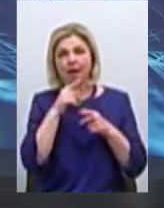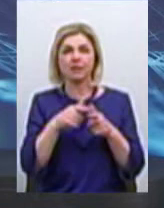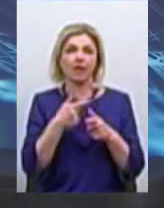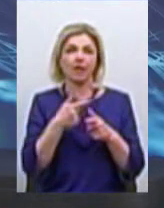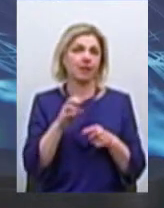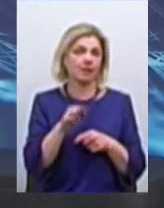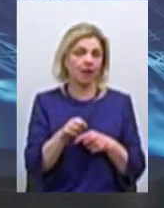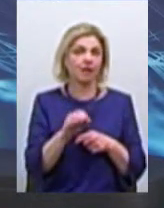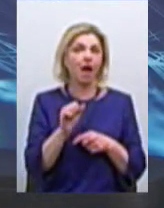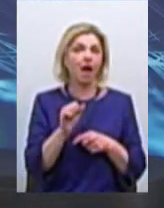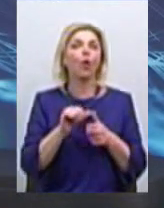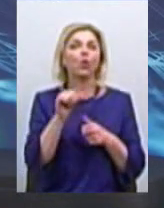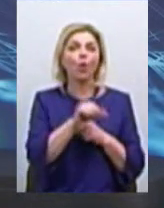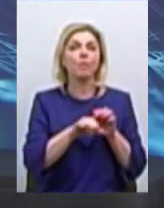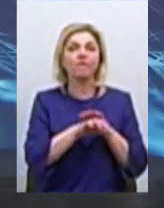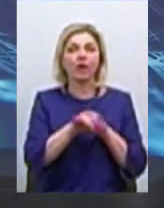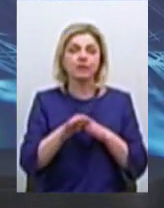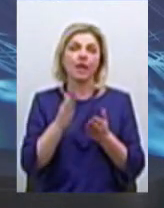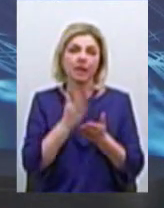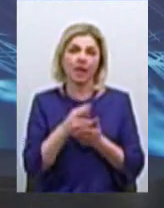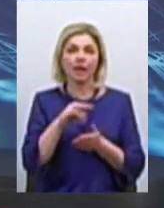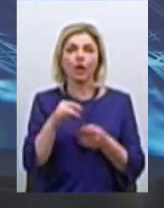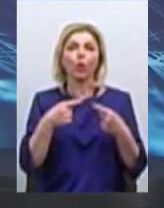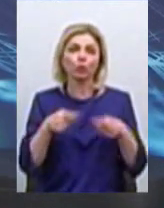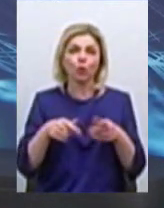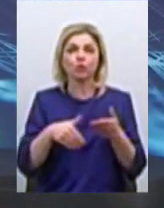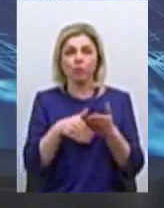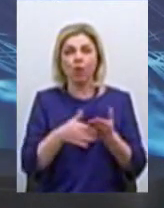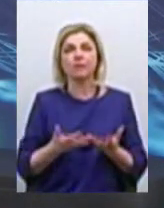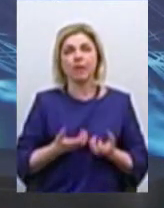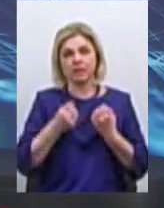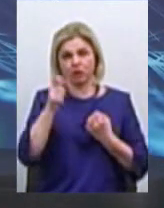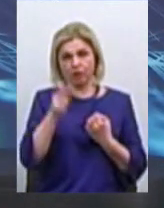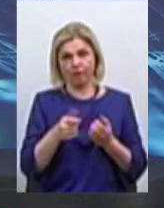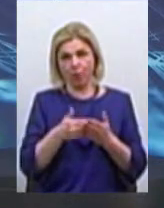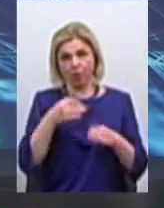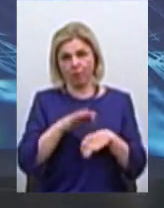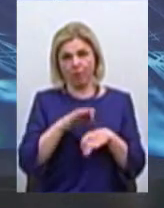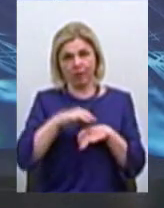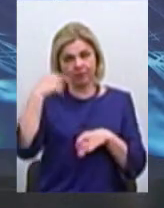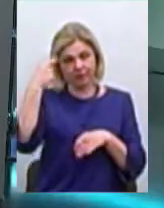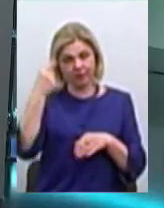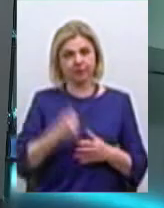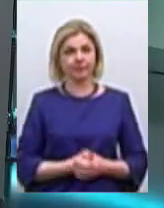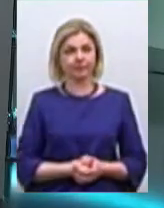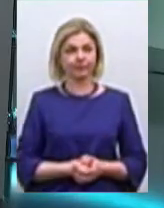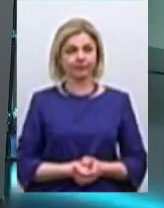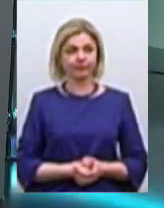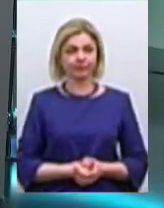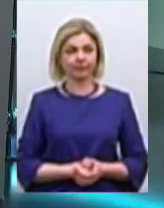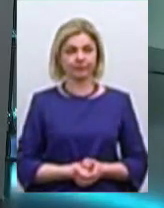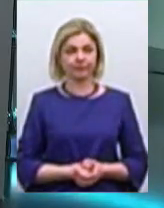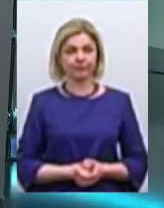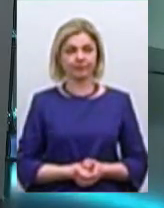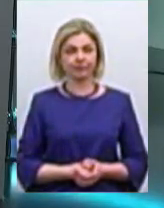Крім вакцинації, чи є інші способи порятунку людини від сказу? Я буду знову